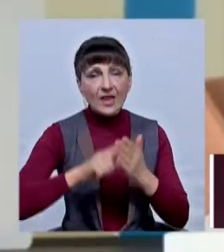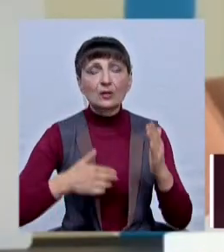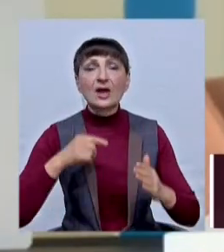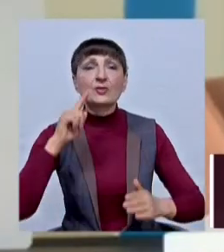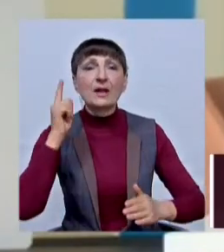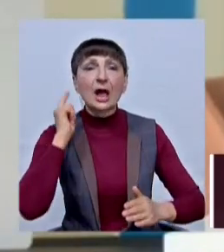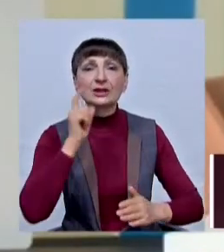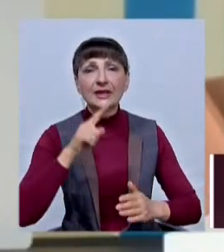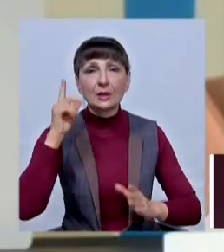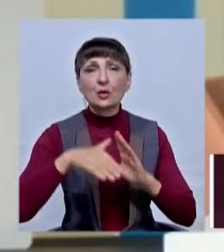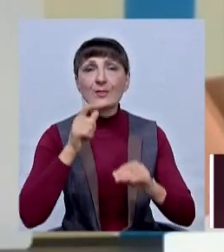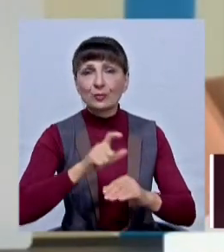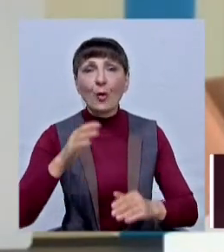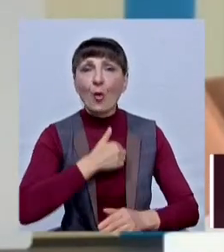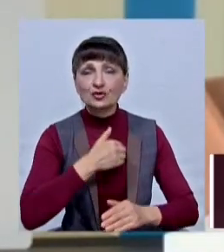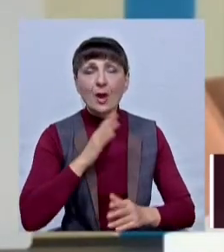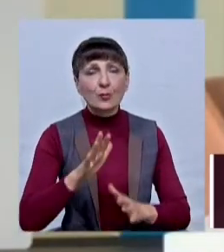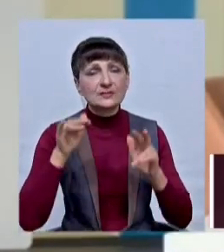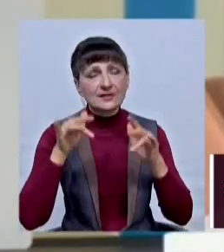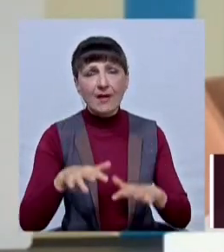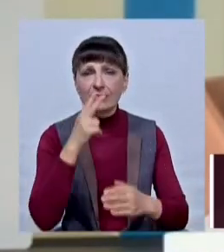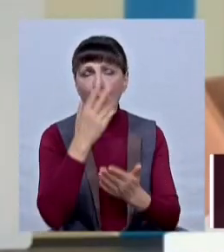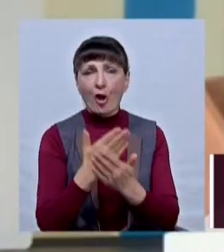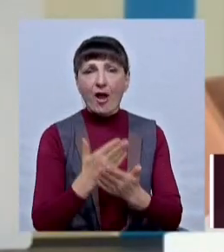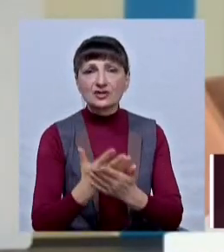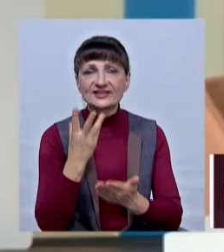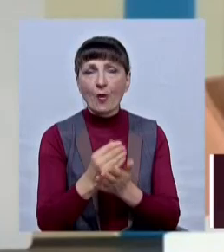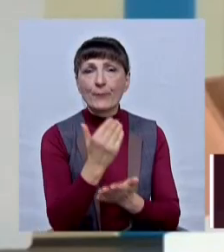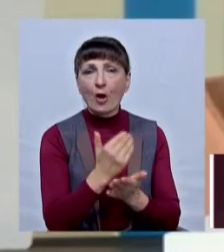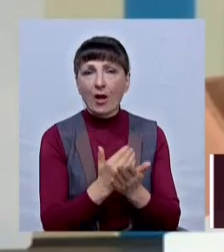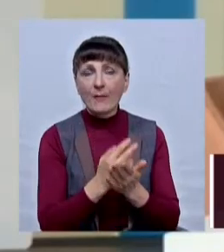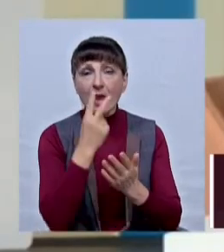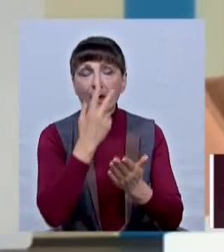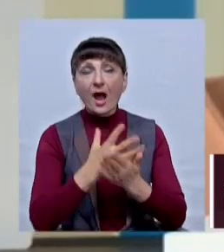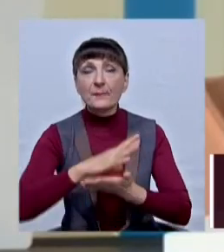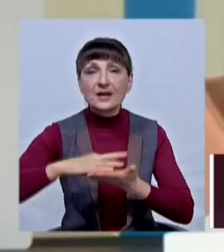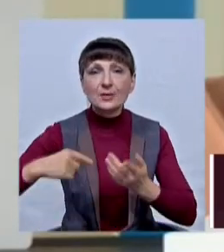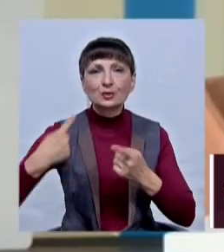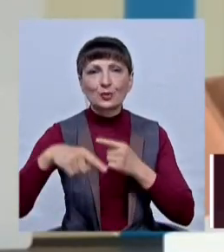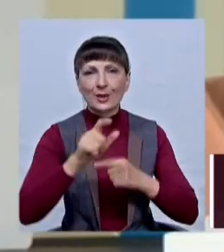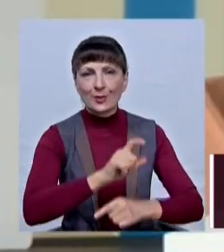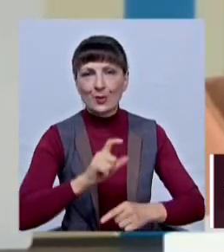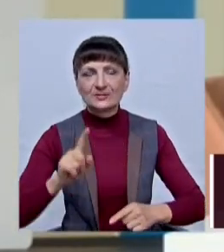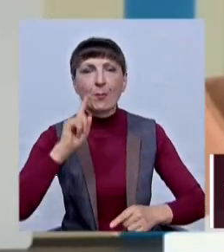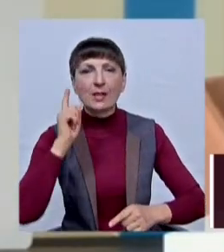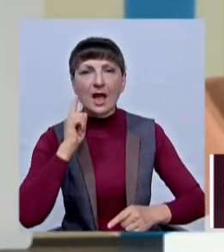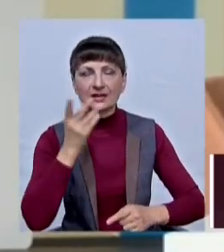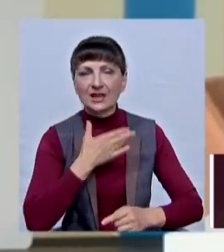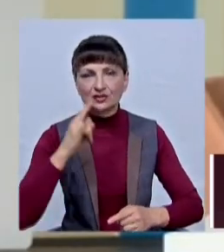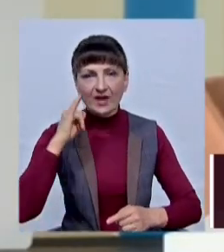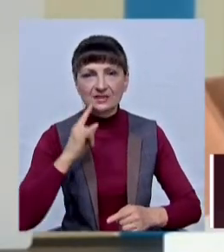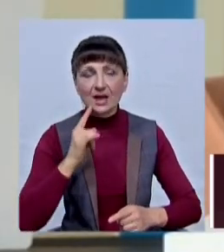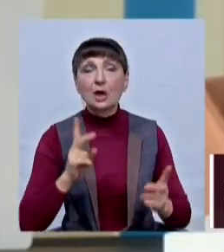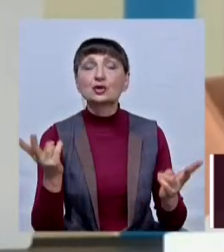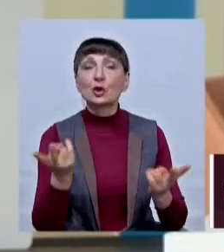молодые кандидаты докажут делом, реализовывая свои программы, тем самым покажут пример и остальным жителям, молодым жителям нашей страны,